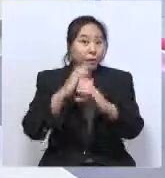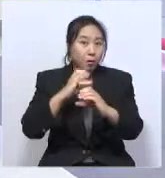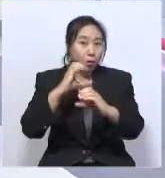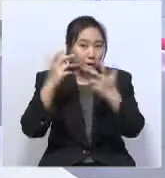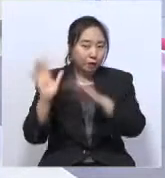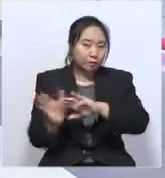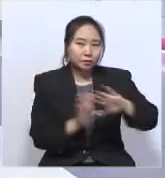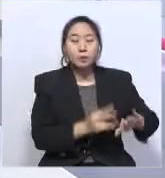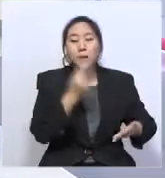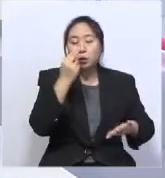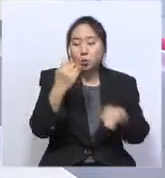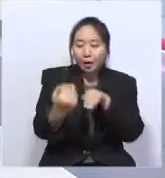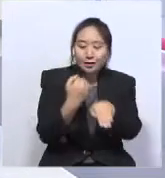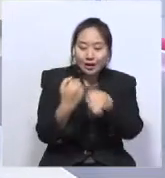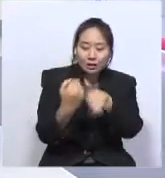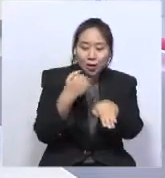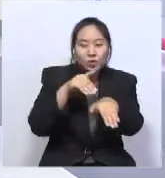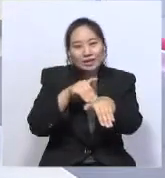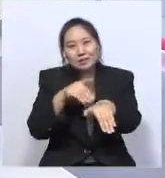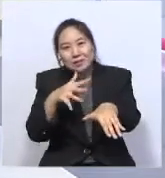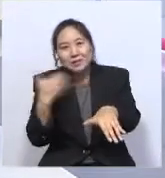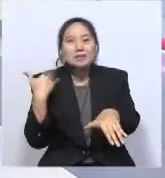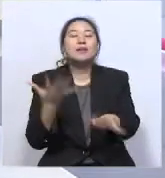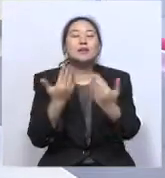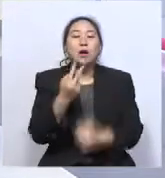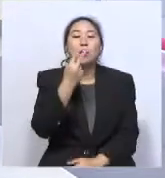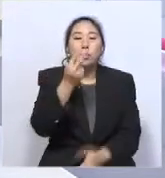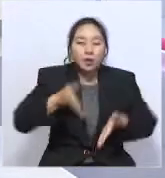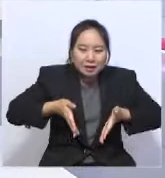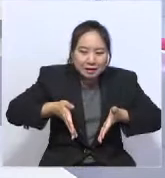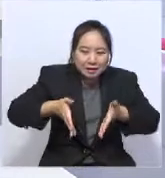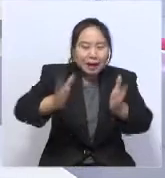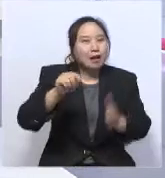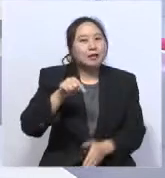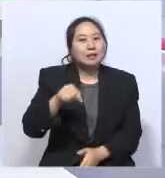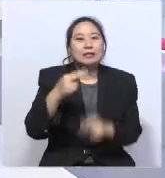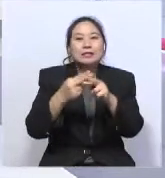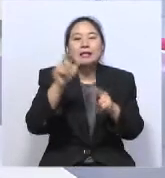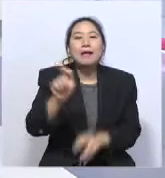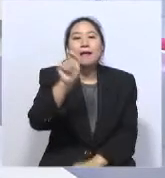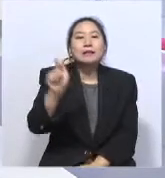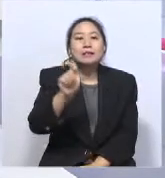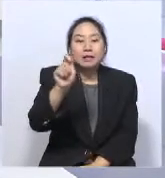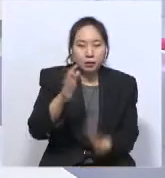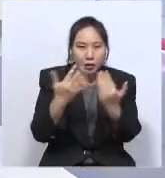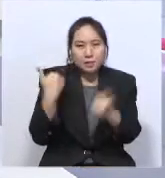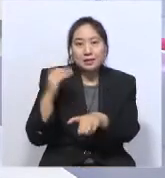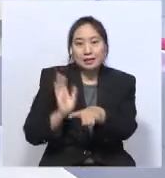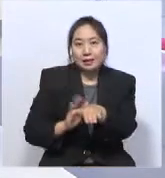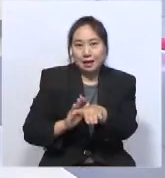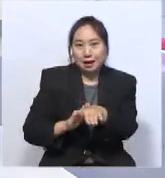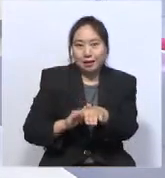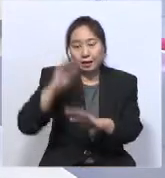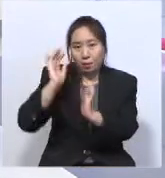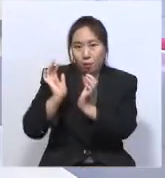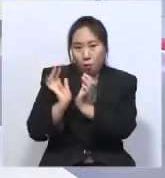ถ้าไปดูบรรยากาศการจราจรกันบ้างนะครับโดยเฉพาะเส้นทางต้องบอกว่าเป็นสายเลือดใหญ่เลยนะครับสายเอเชียนะครับก็ตอนนี้มีคำเตือนมาจ